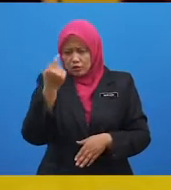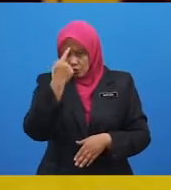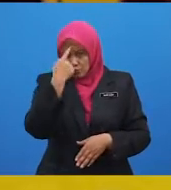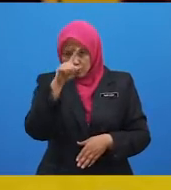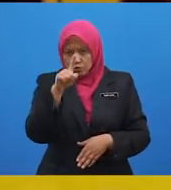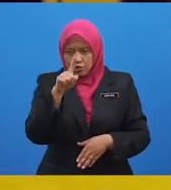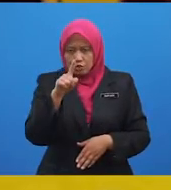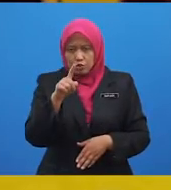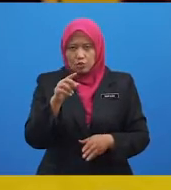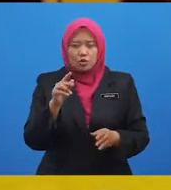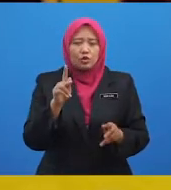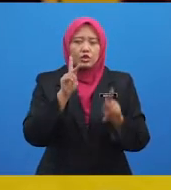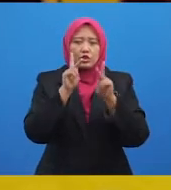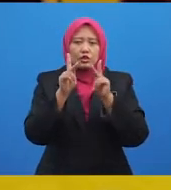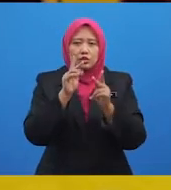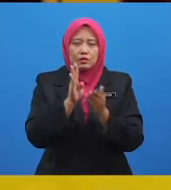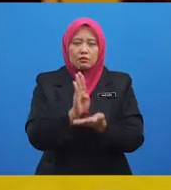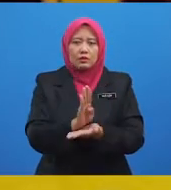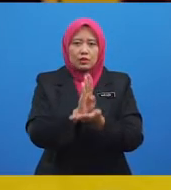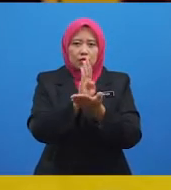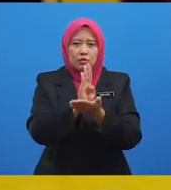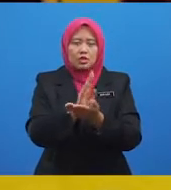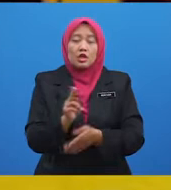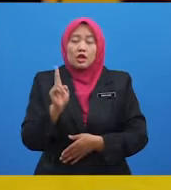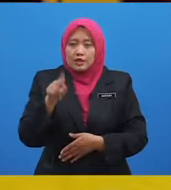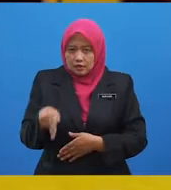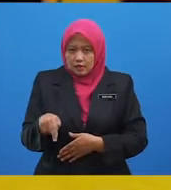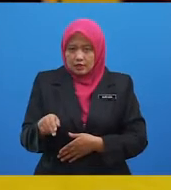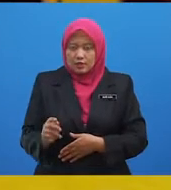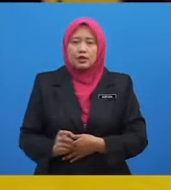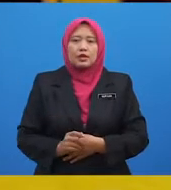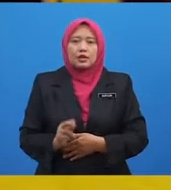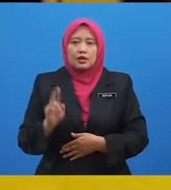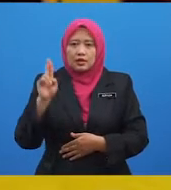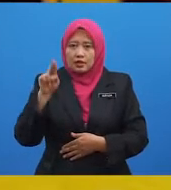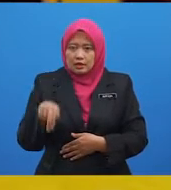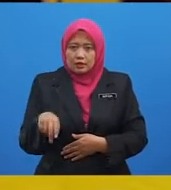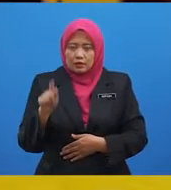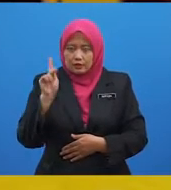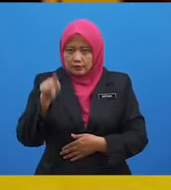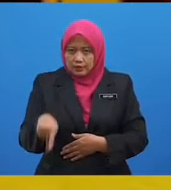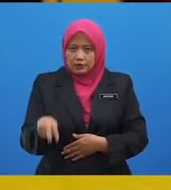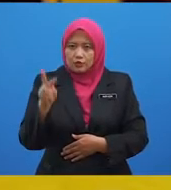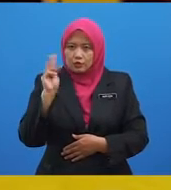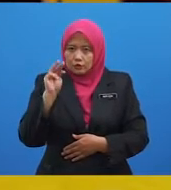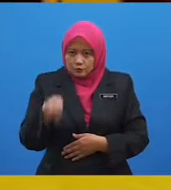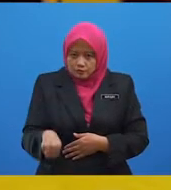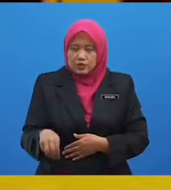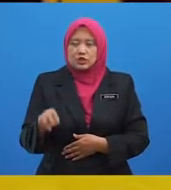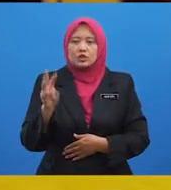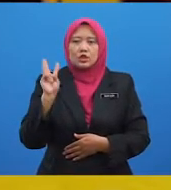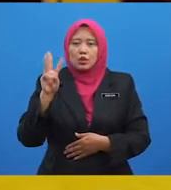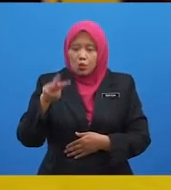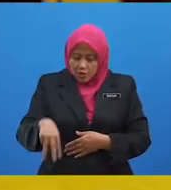ragam seperti perkataan hendaklah, haruslah, janganlah, patut, mesti, wajar